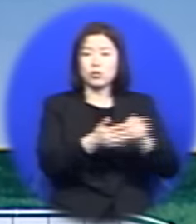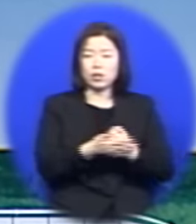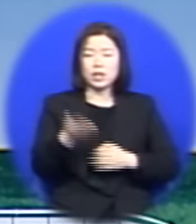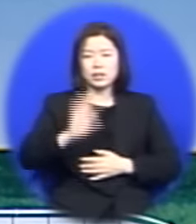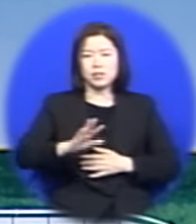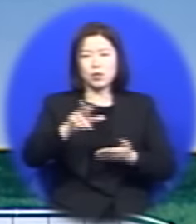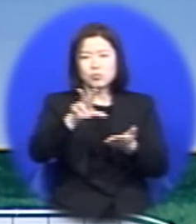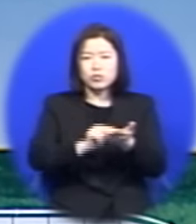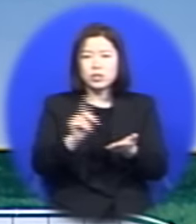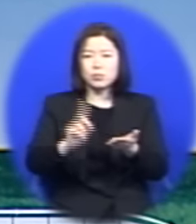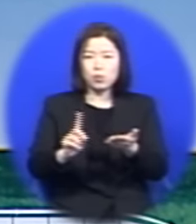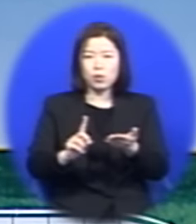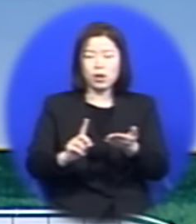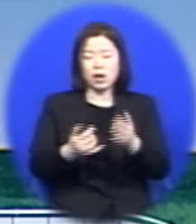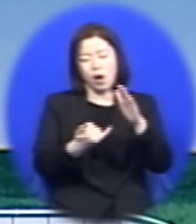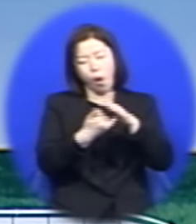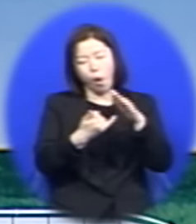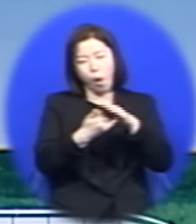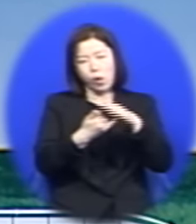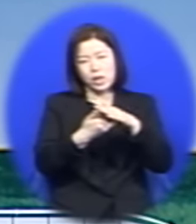어린아이라는 걸 고려하지 않은 겁니다.